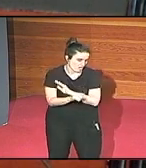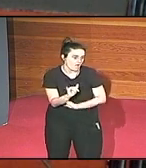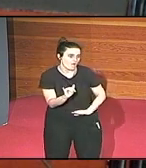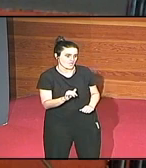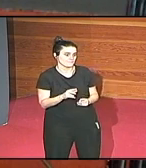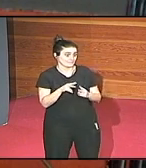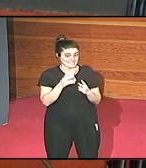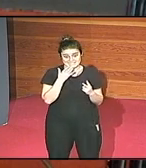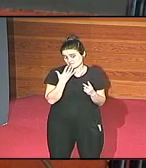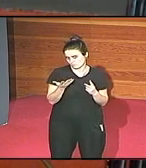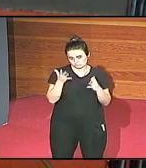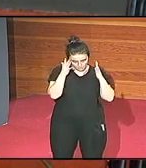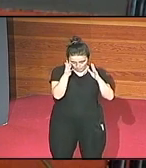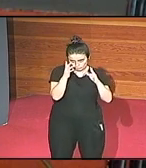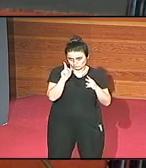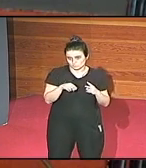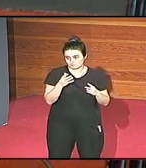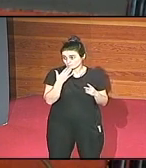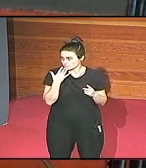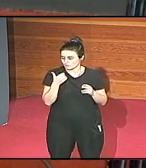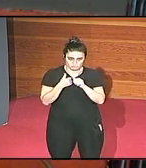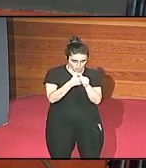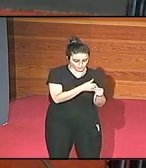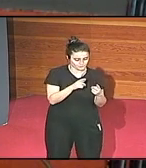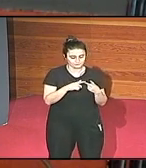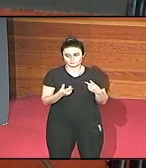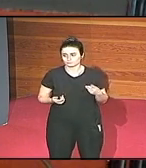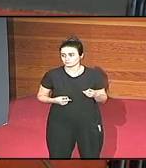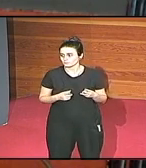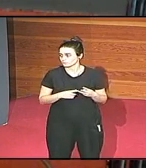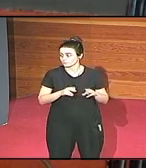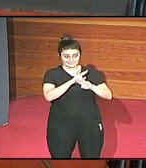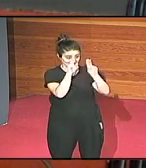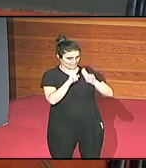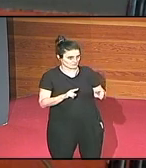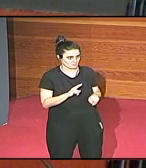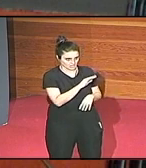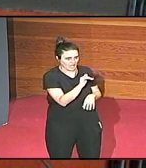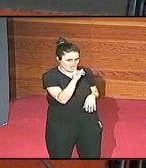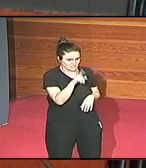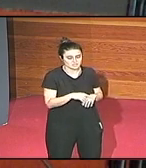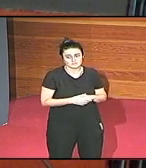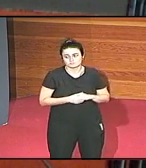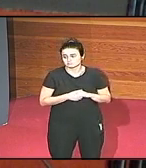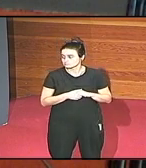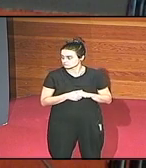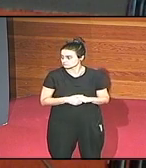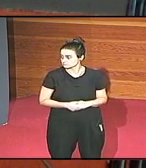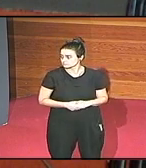ez? Eta oso gomendagarria da, bera jarraitzea. Nazioartean ere badaude, ez? Ba,